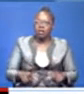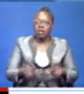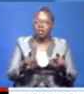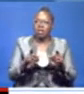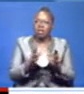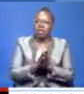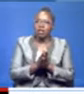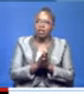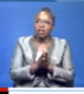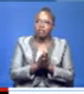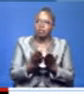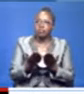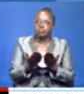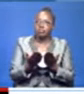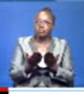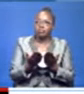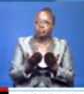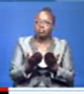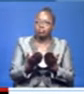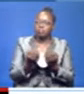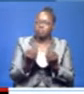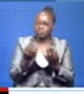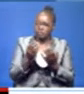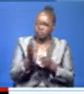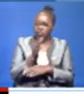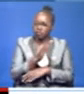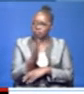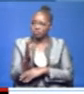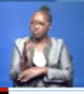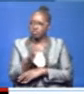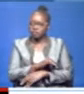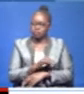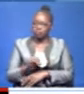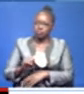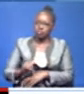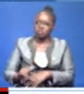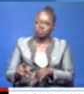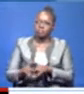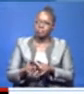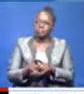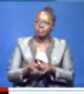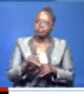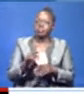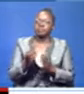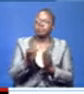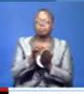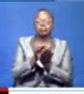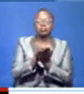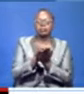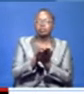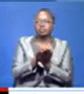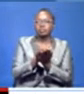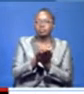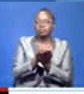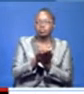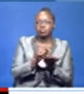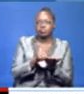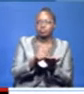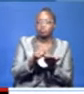ni mkoa wenye mimea mingi adimu nchini China, pia umejenga benki ya mbegu ili